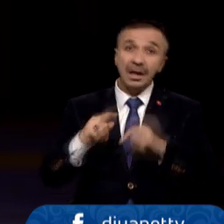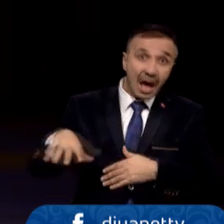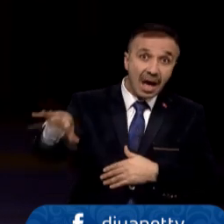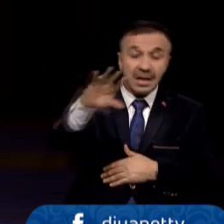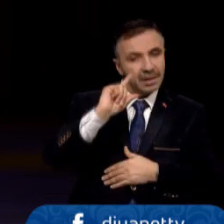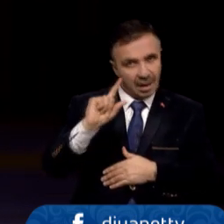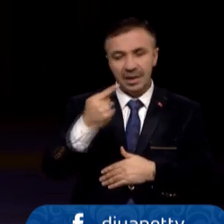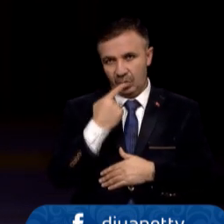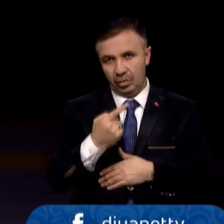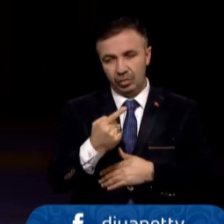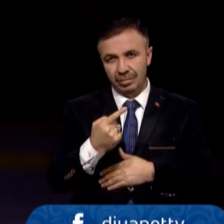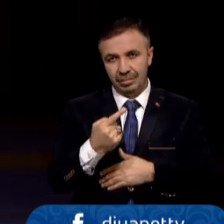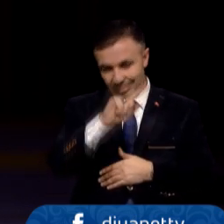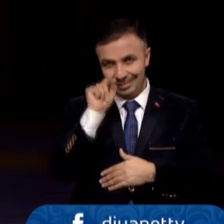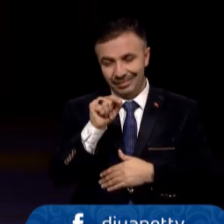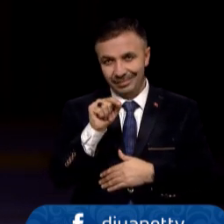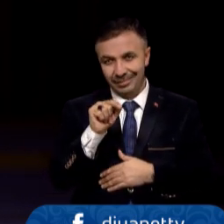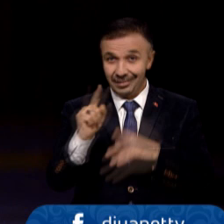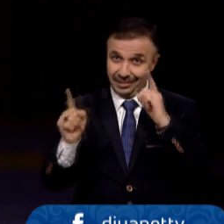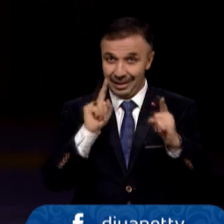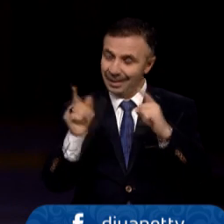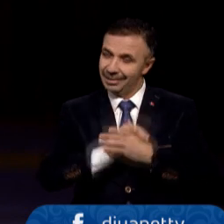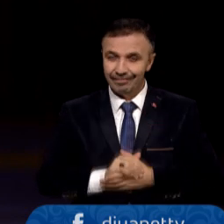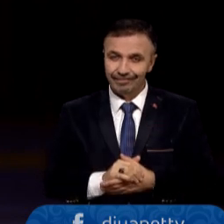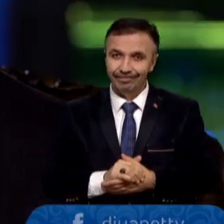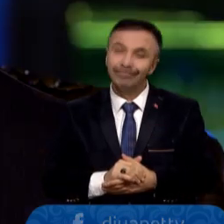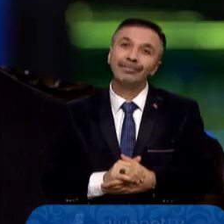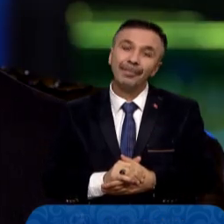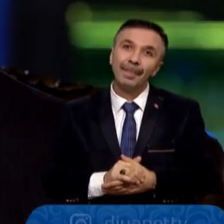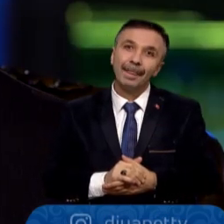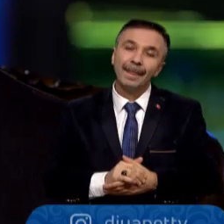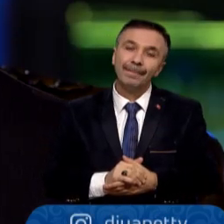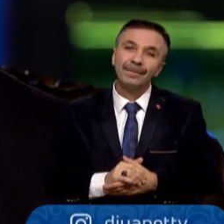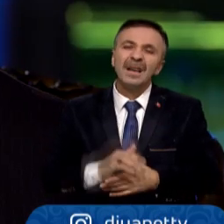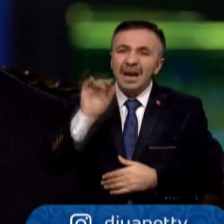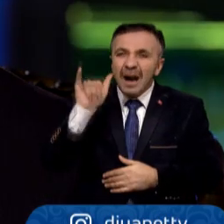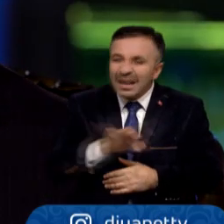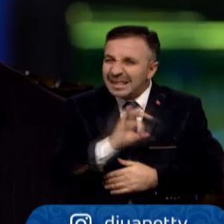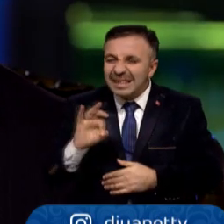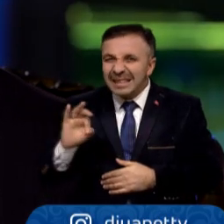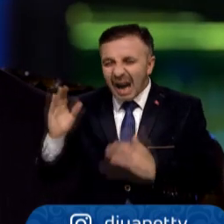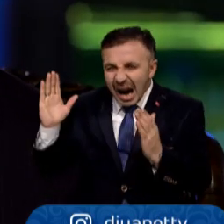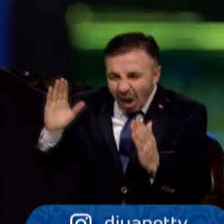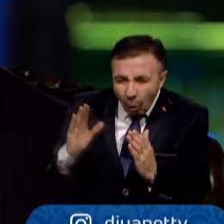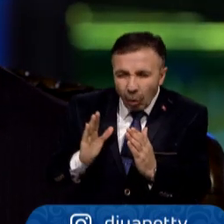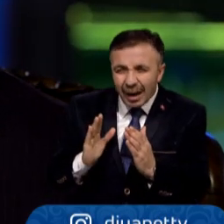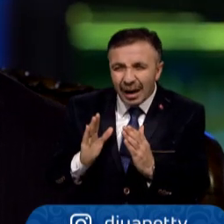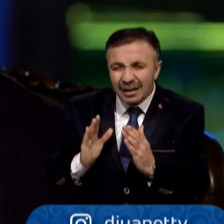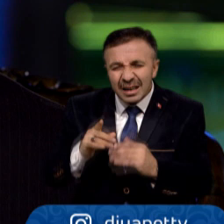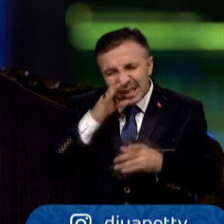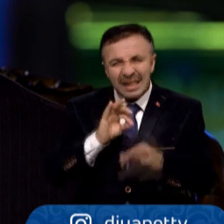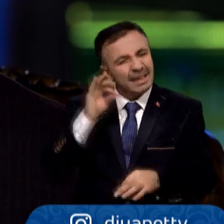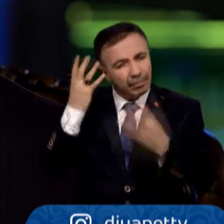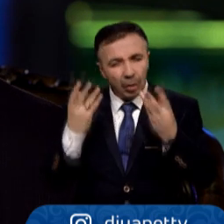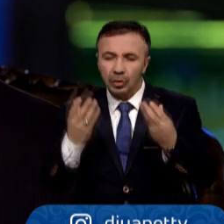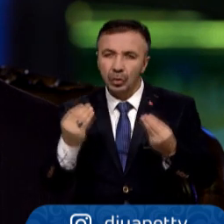Adalet herkese lazım diyoruz değil mi Adalet abone ol bu haksızlığa uğrayan kim